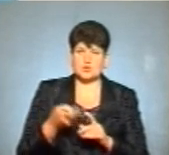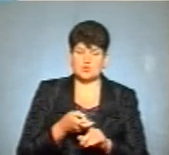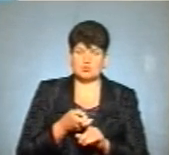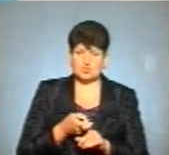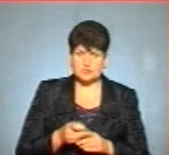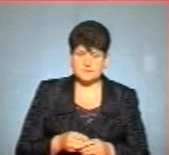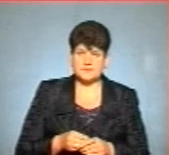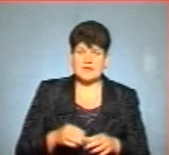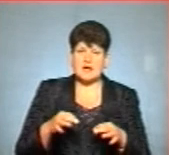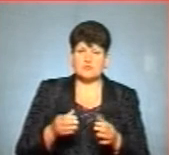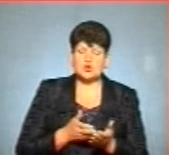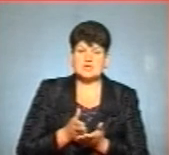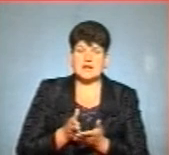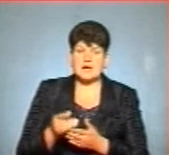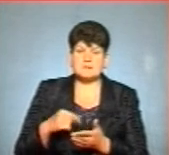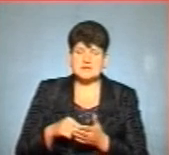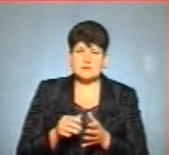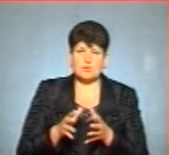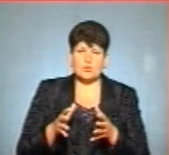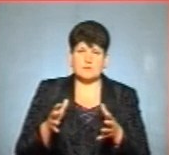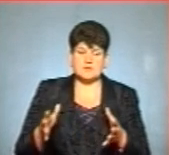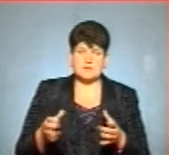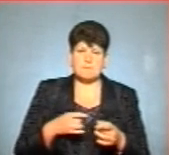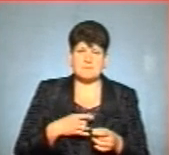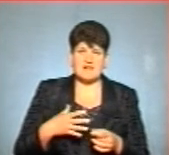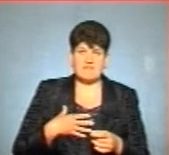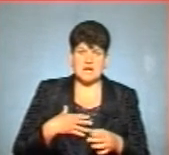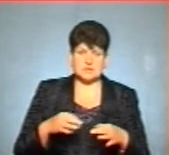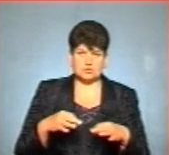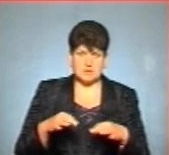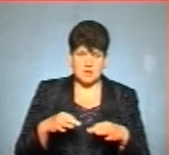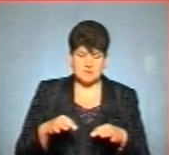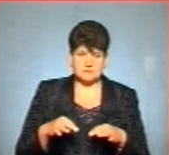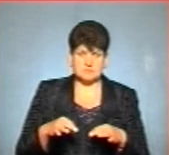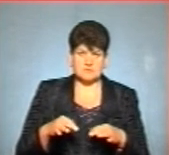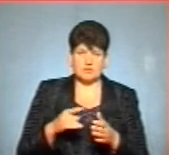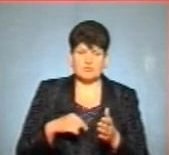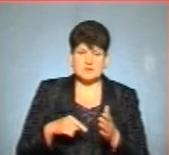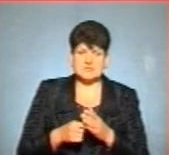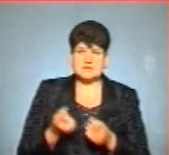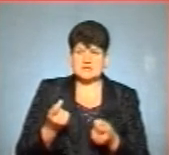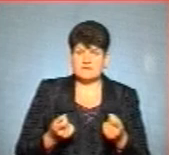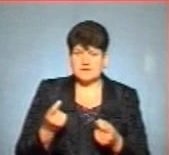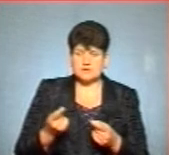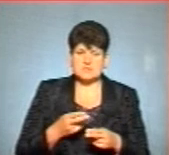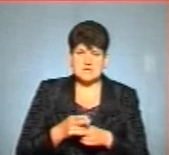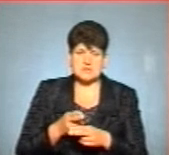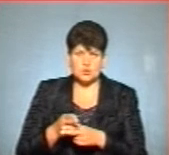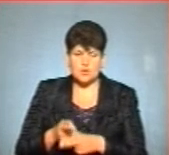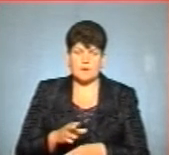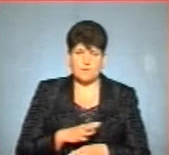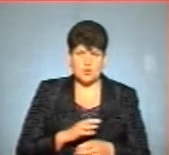на автошляхах міста, а також області побільшало приватного транспорту. В місті з'явилися, зокрема, затори. Чи були